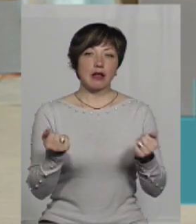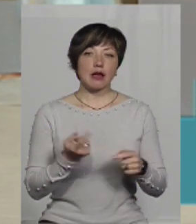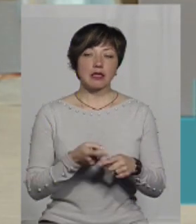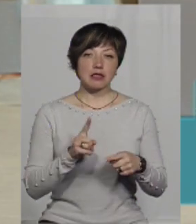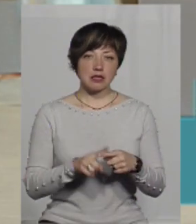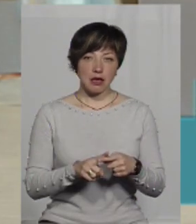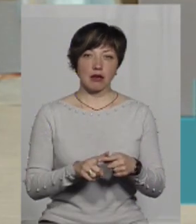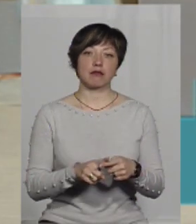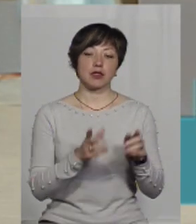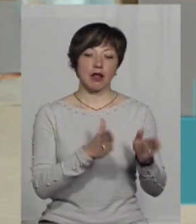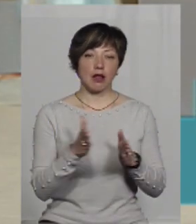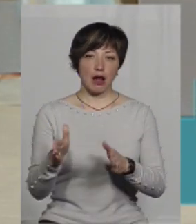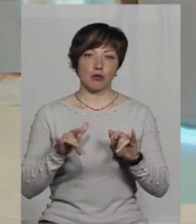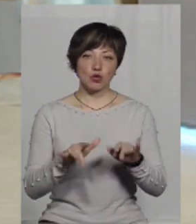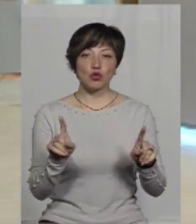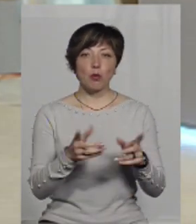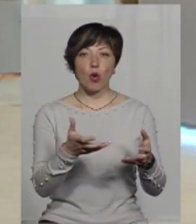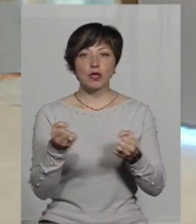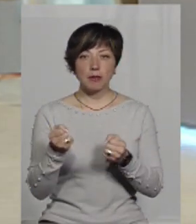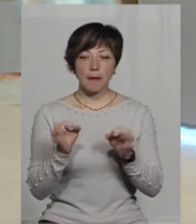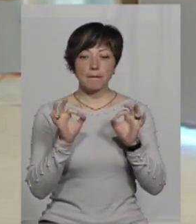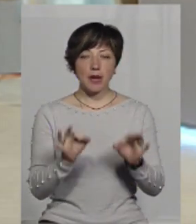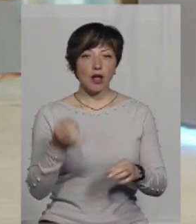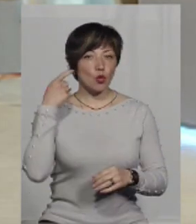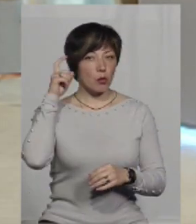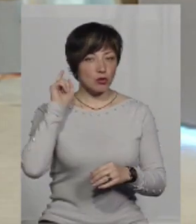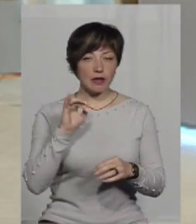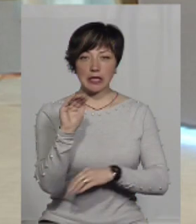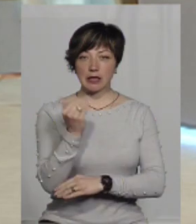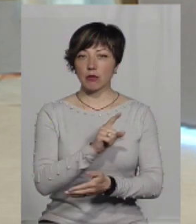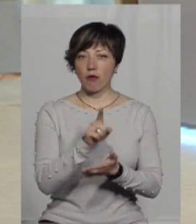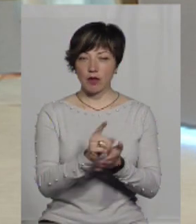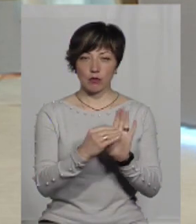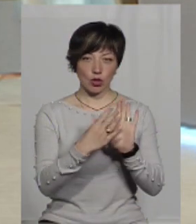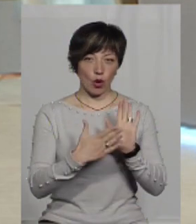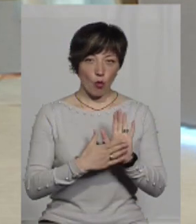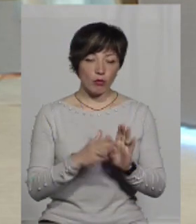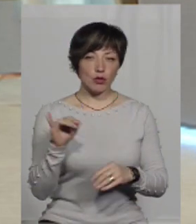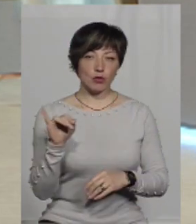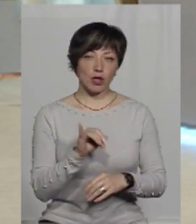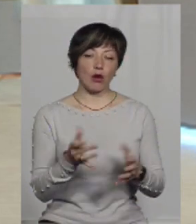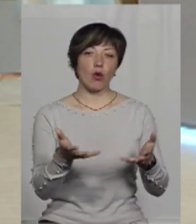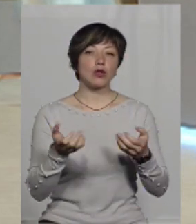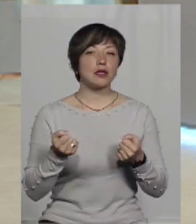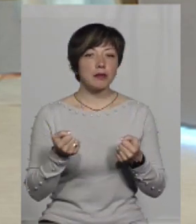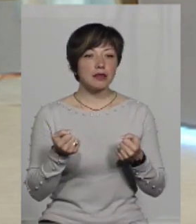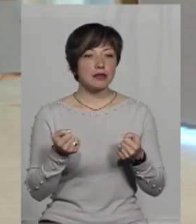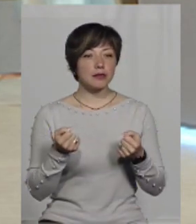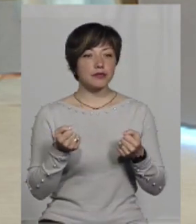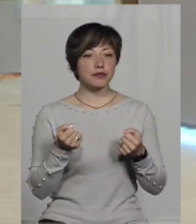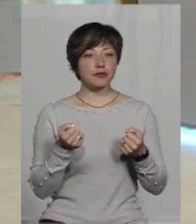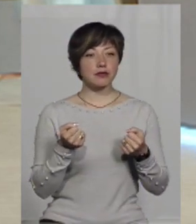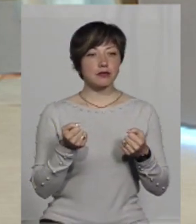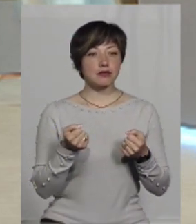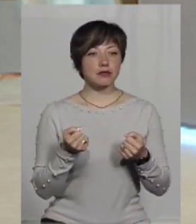стандартна процедура. І для того, щоб отримати адекватне слухопротезування, дитина повинна бути на обліку і отримати